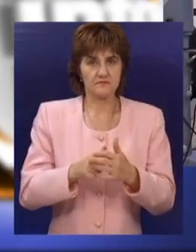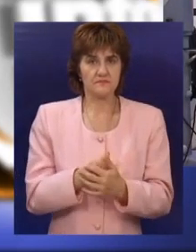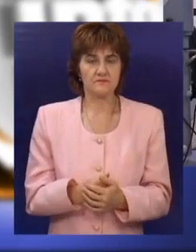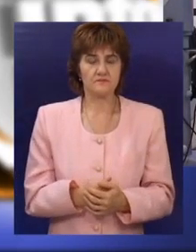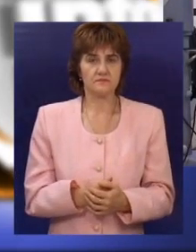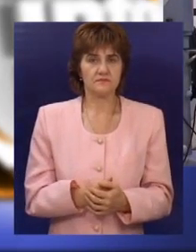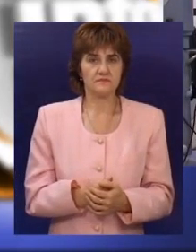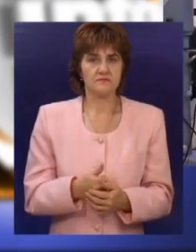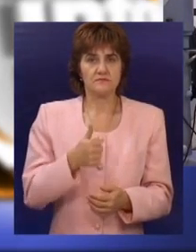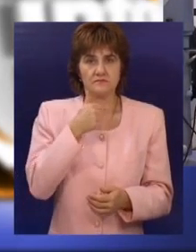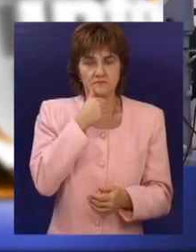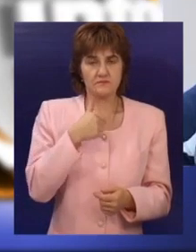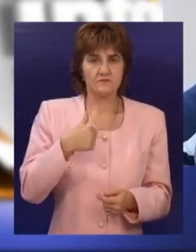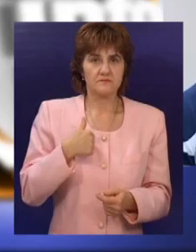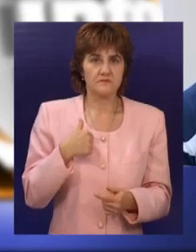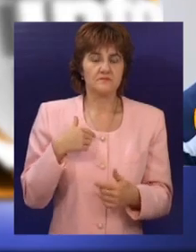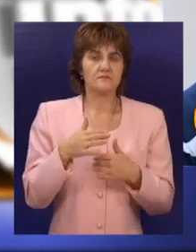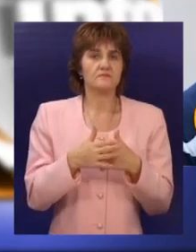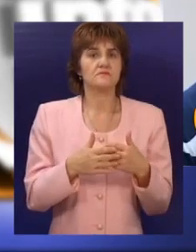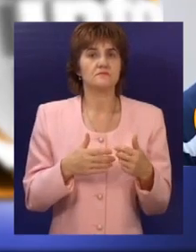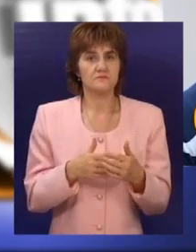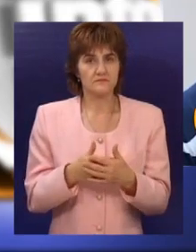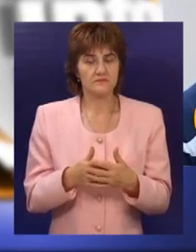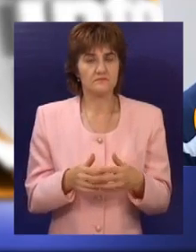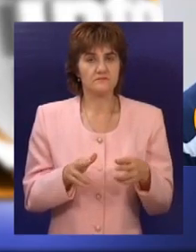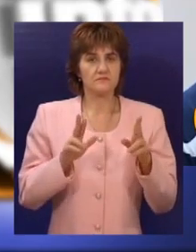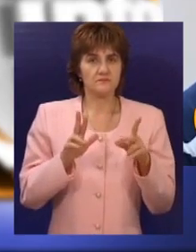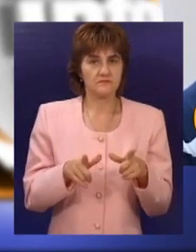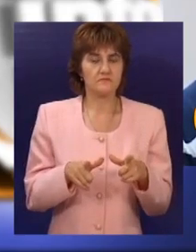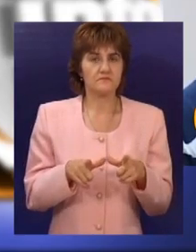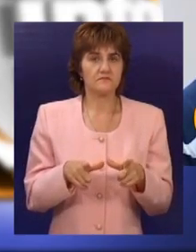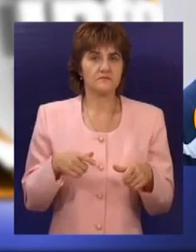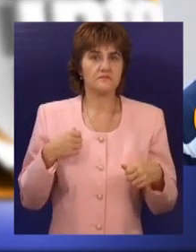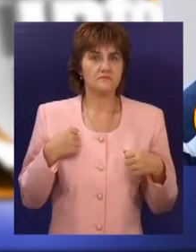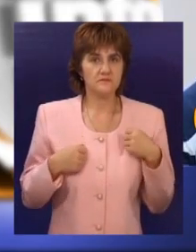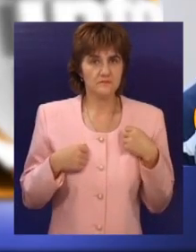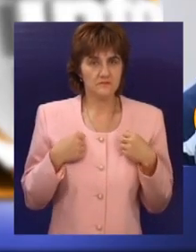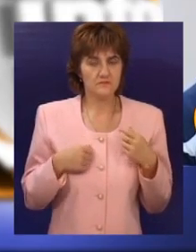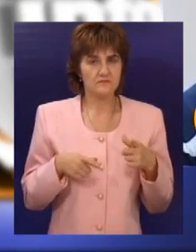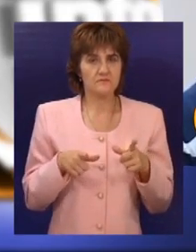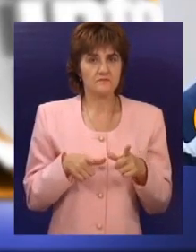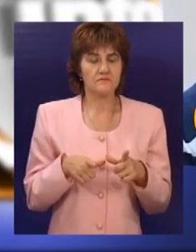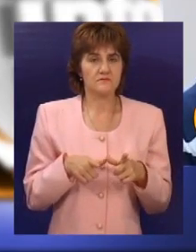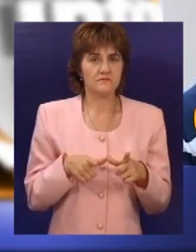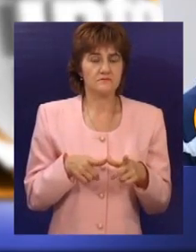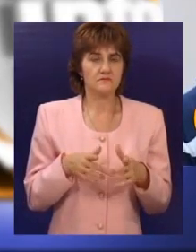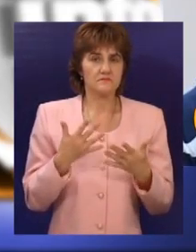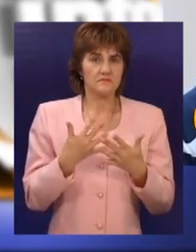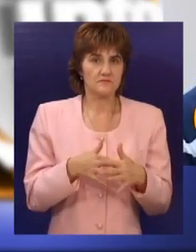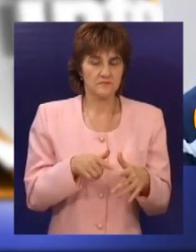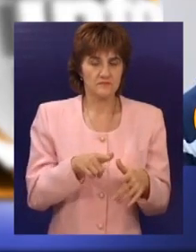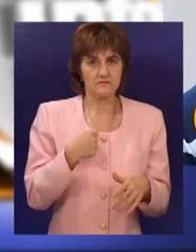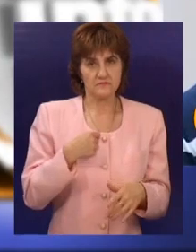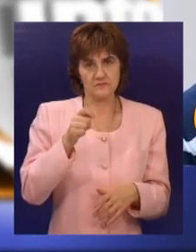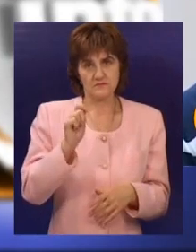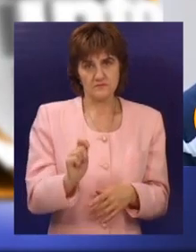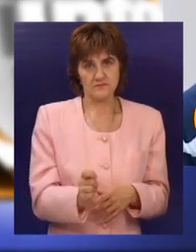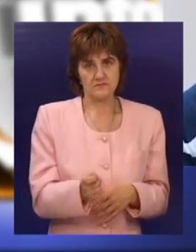Srbije. Ono što je nama posebno zadovoljstvo to je da smo imali priliku ovdje u Subotici u klinici Perfect Vision da